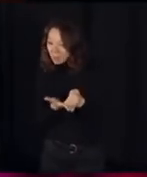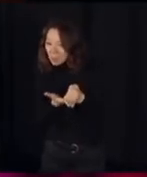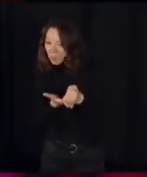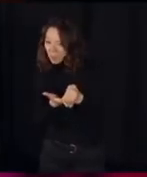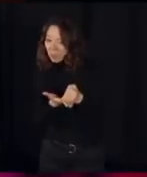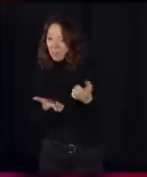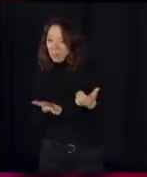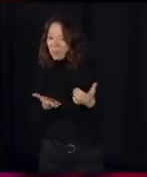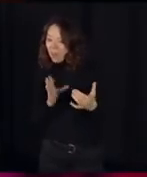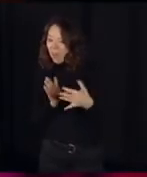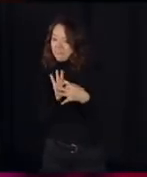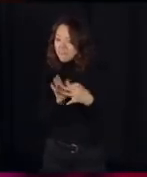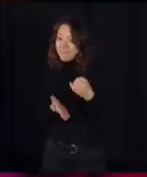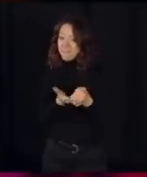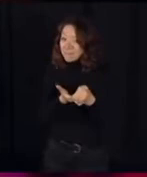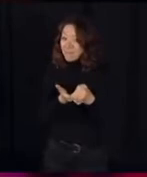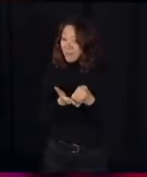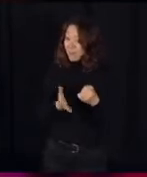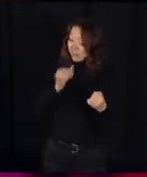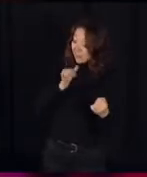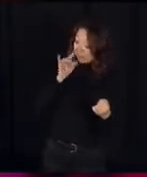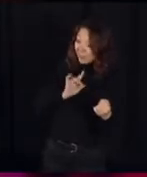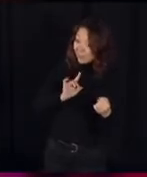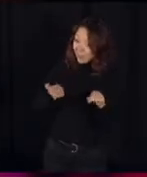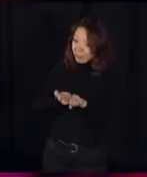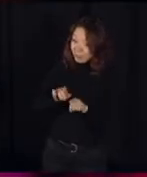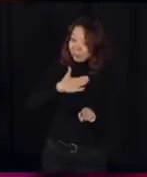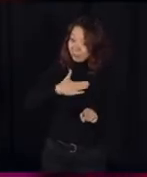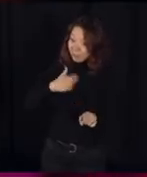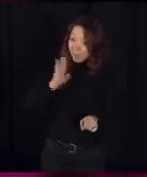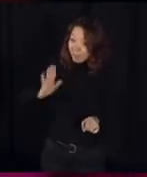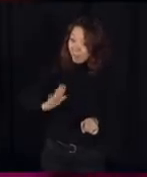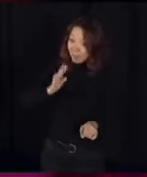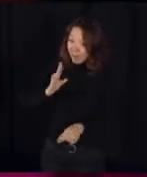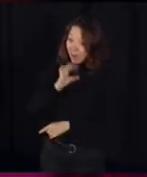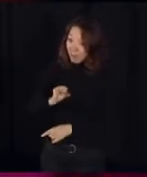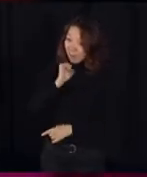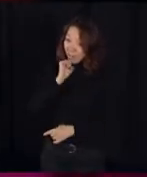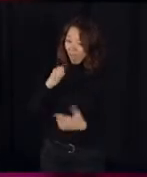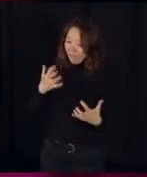que les petites filles, comme ma grand-mère, qui veulent être institutrices